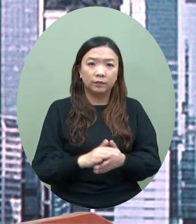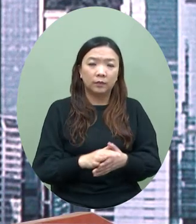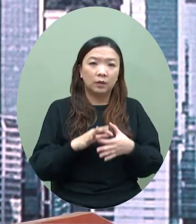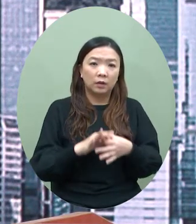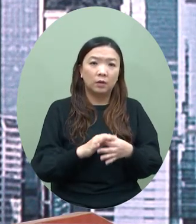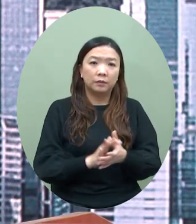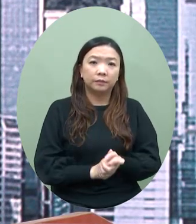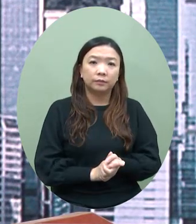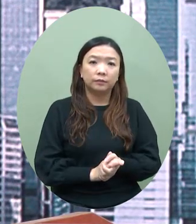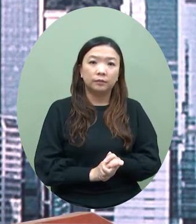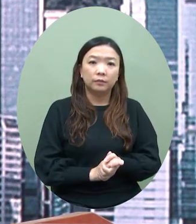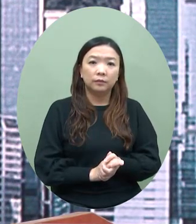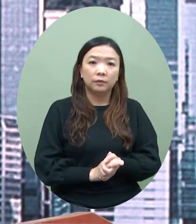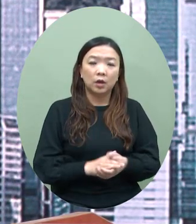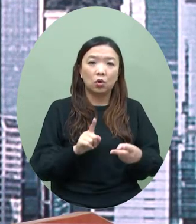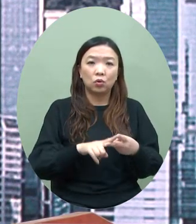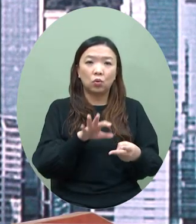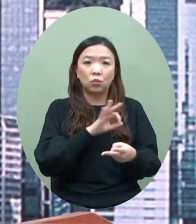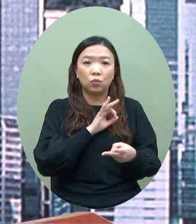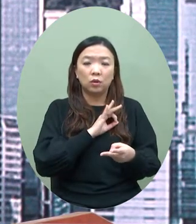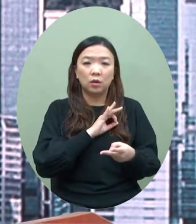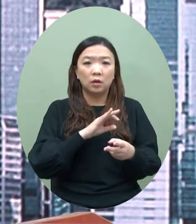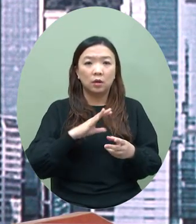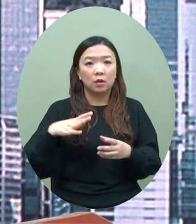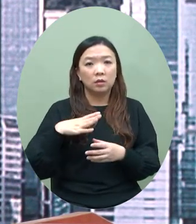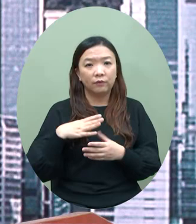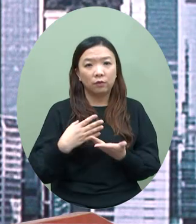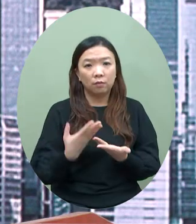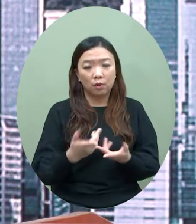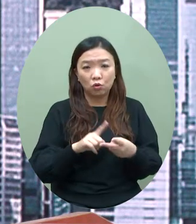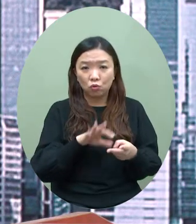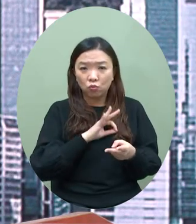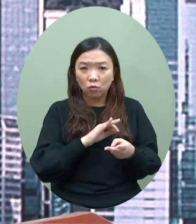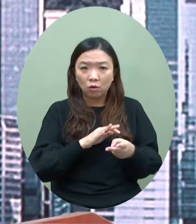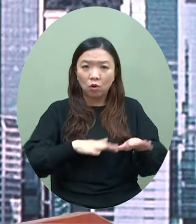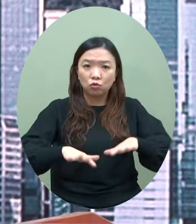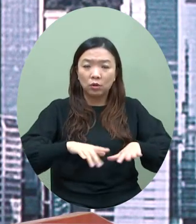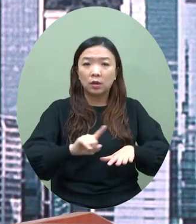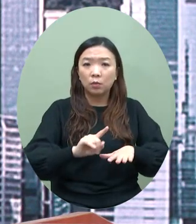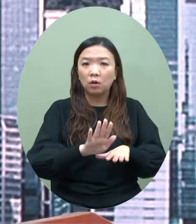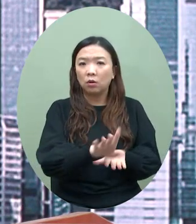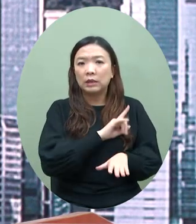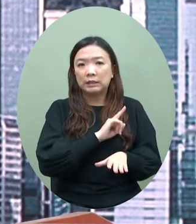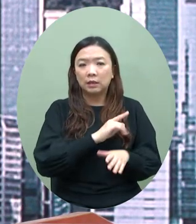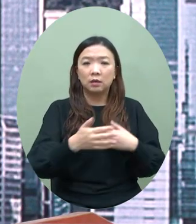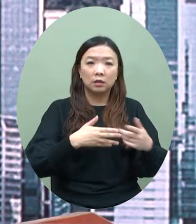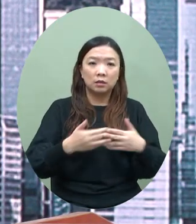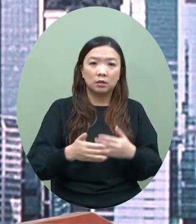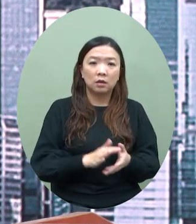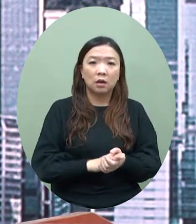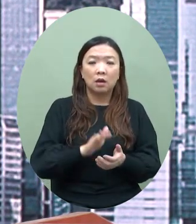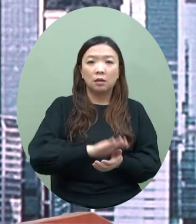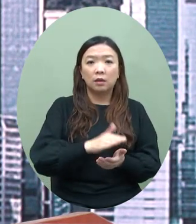的一個工會本身的情況呢，咁佢工會自己本身去點樣處理，當然係工會佢自己嘅事情啦。但係以作